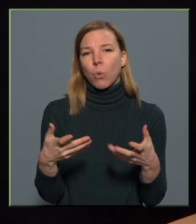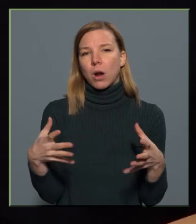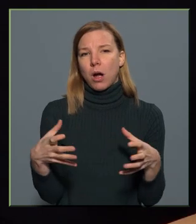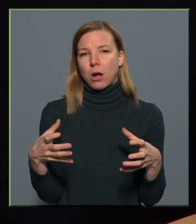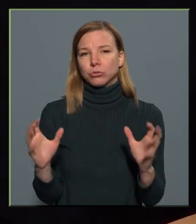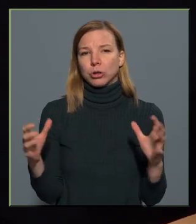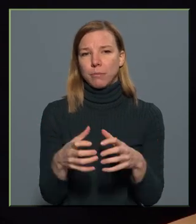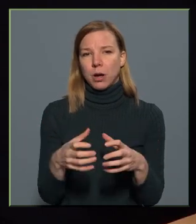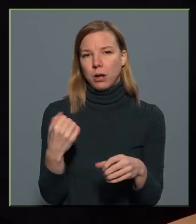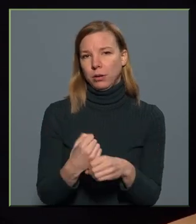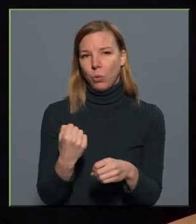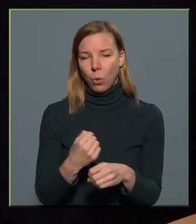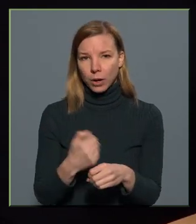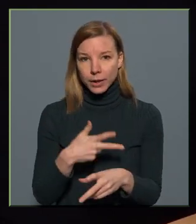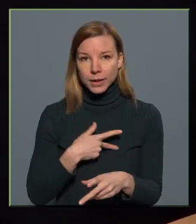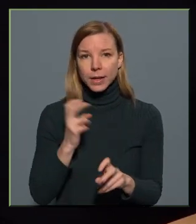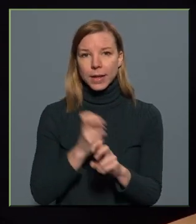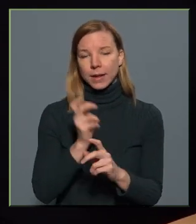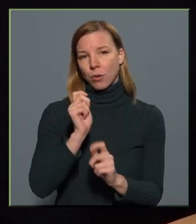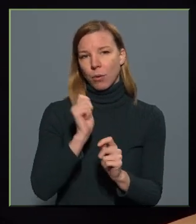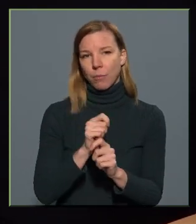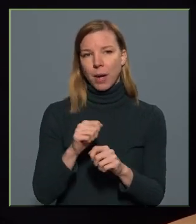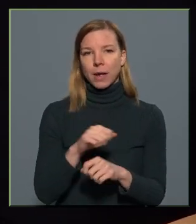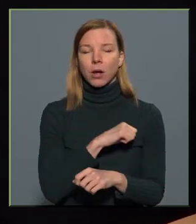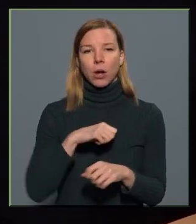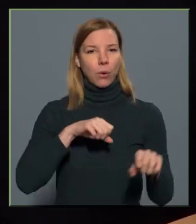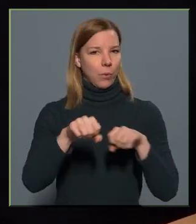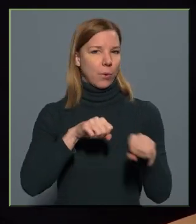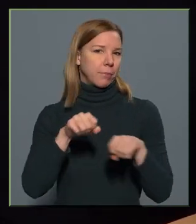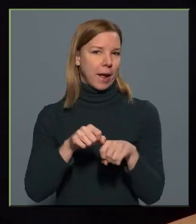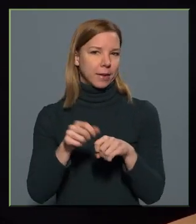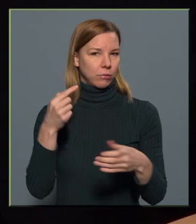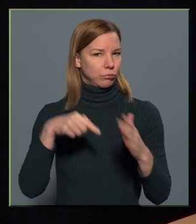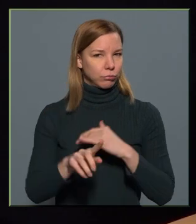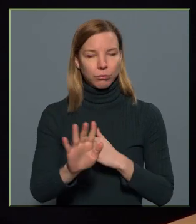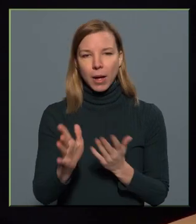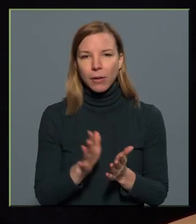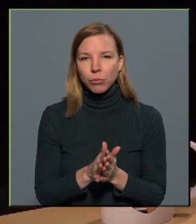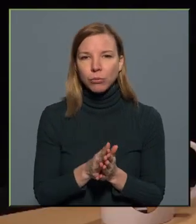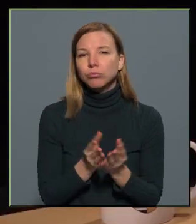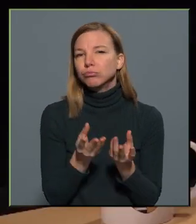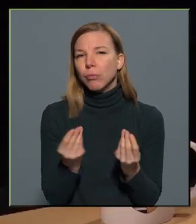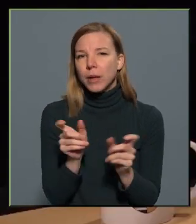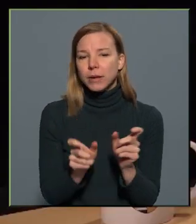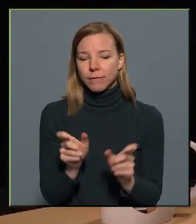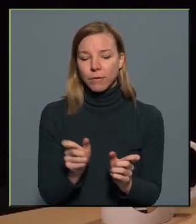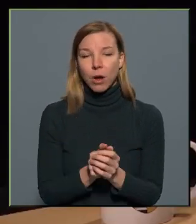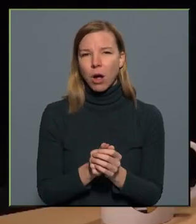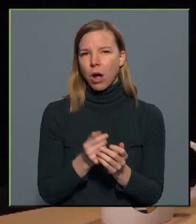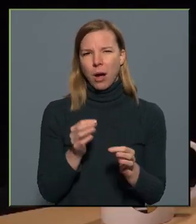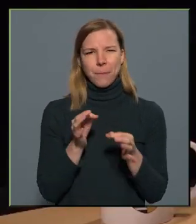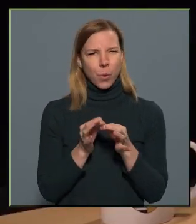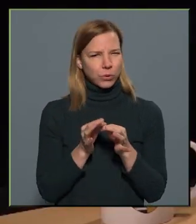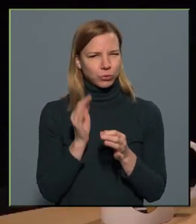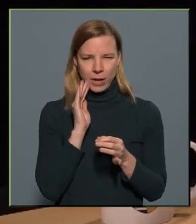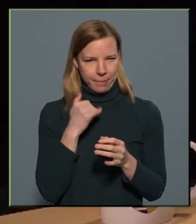a Kőbányai Önkormányzat házatáján dolgozik, elég jelentős számról van szó. Jelentős. Pontosan nem is tudnám megmondani,